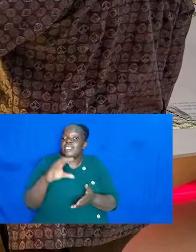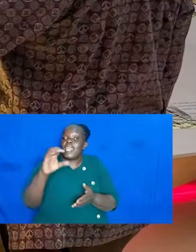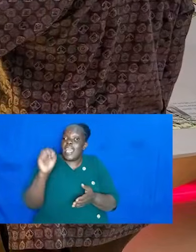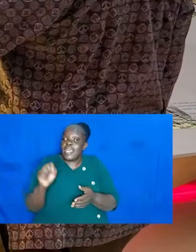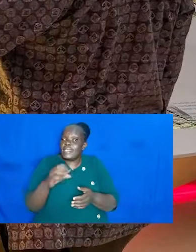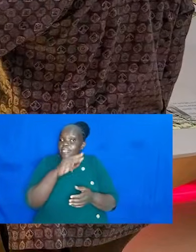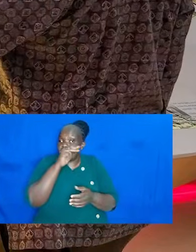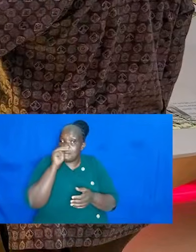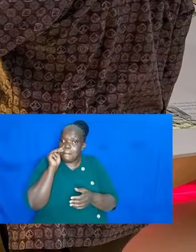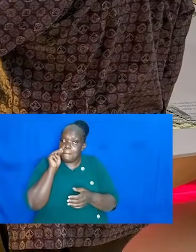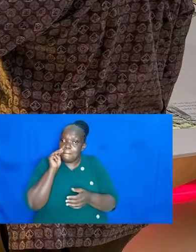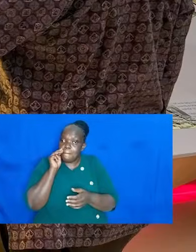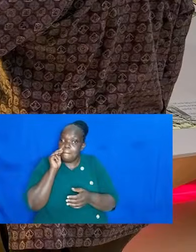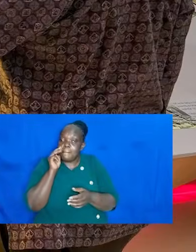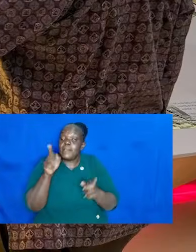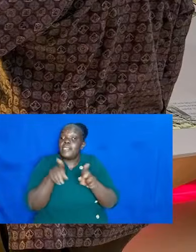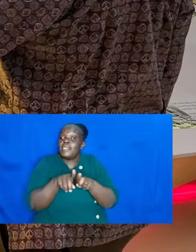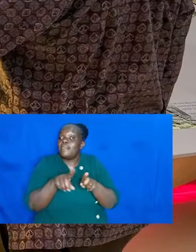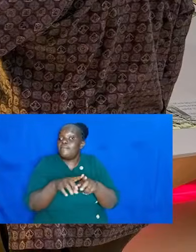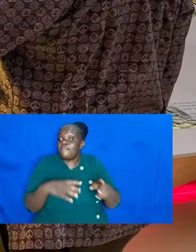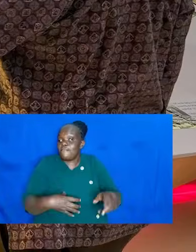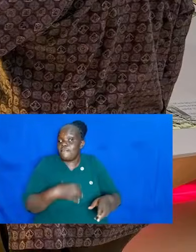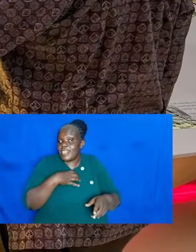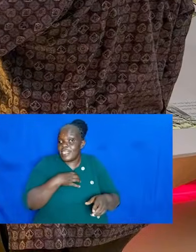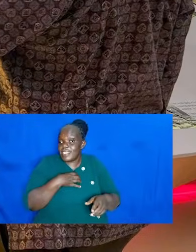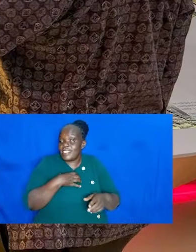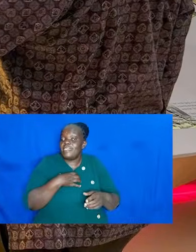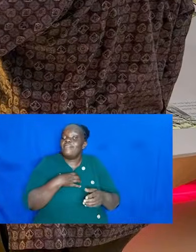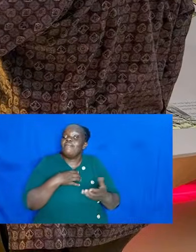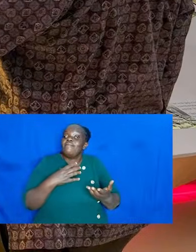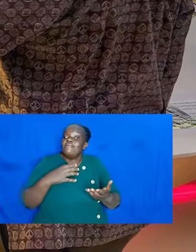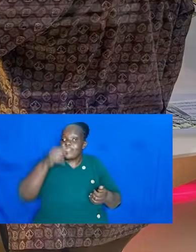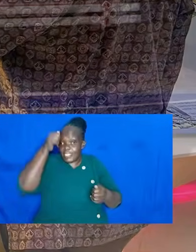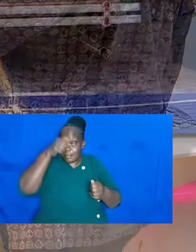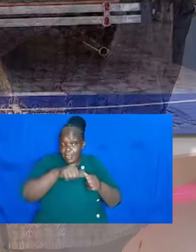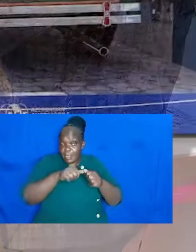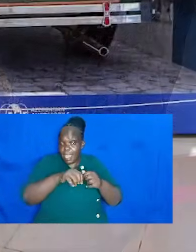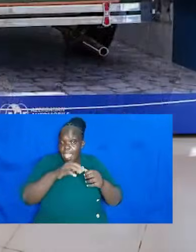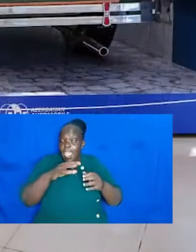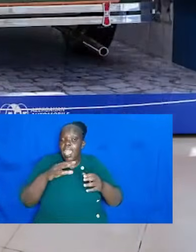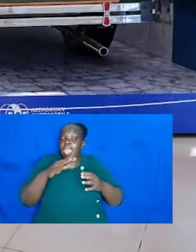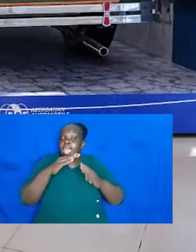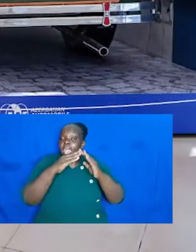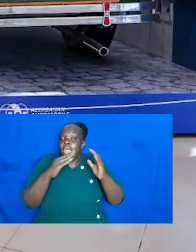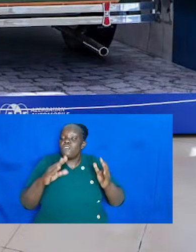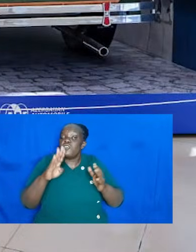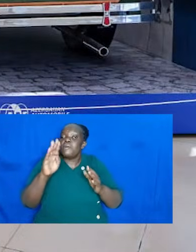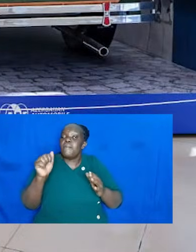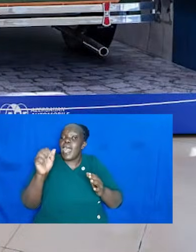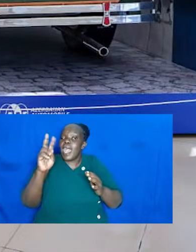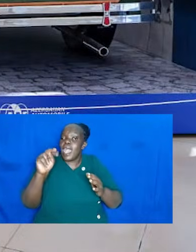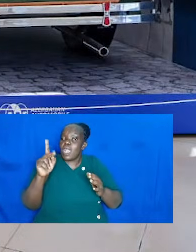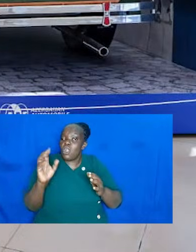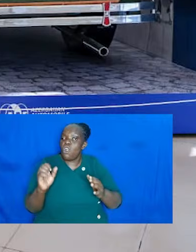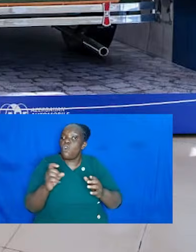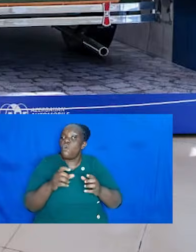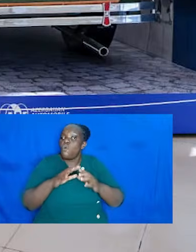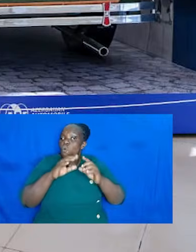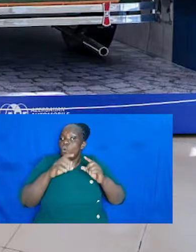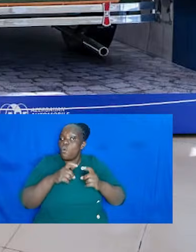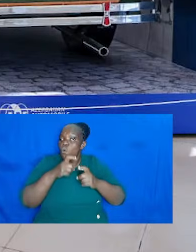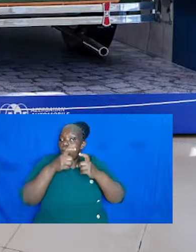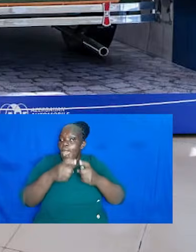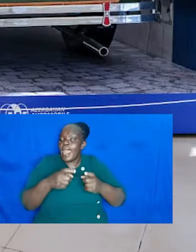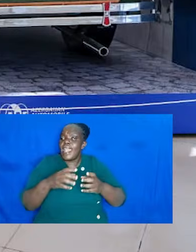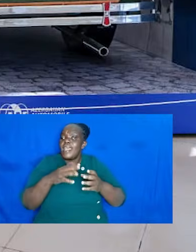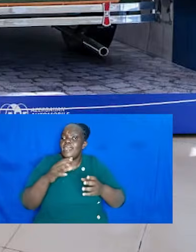Waziri Mkuu Musalia Mudavadi ametembelea jumba la makumbusho ya magari ya kale mjini Baku kabla ya World Urban